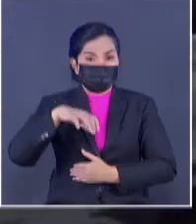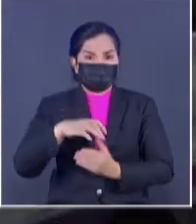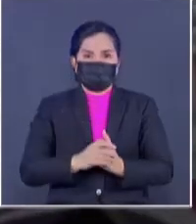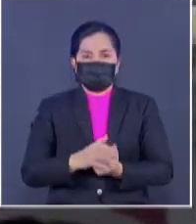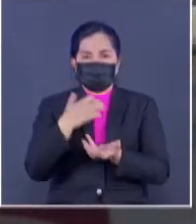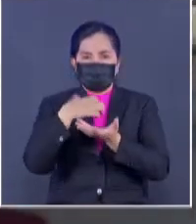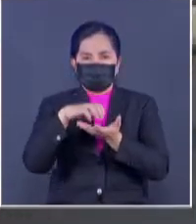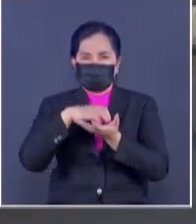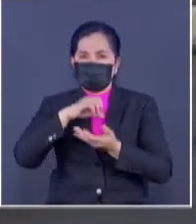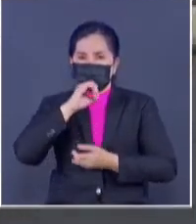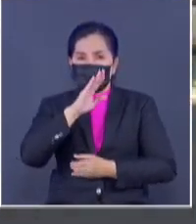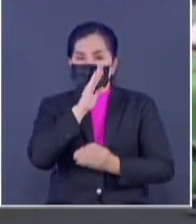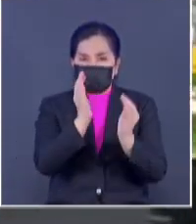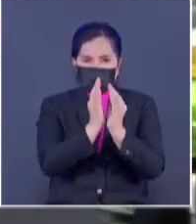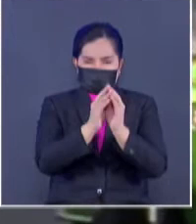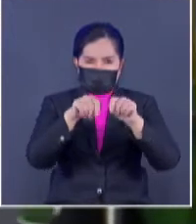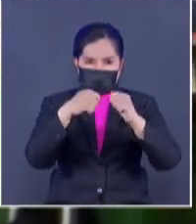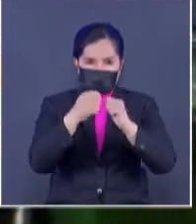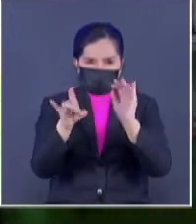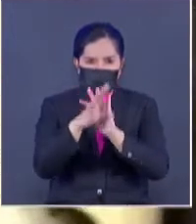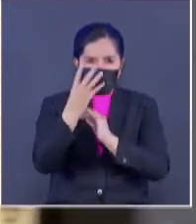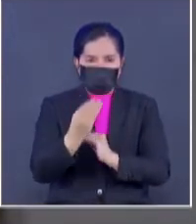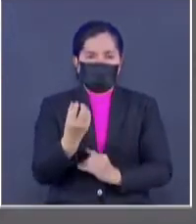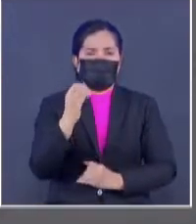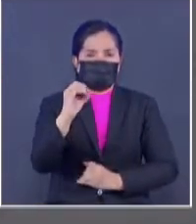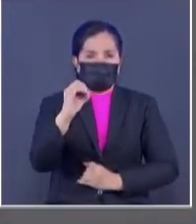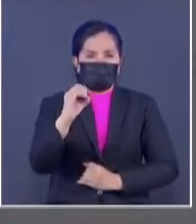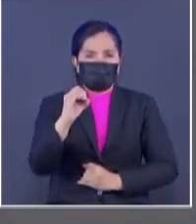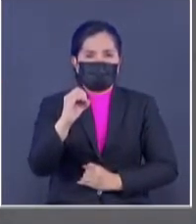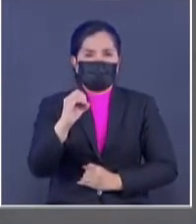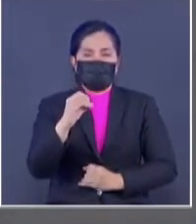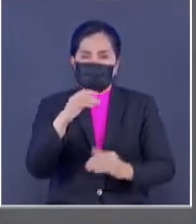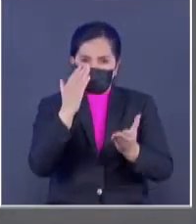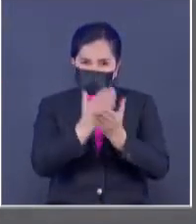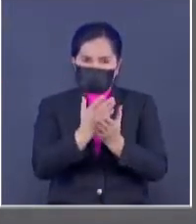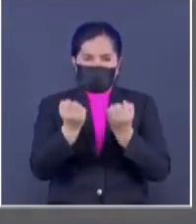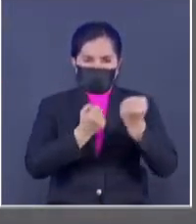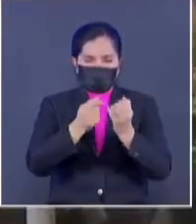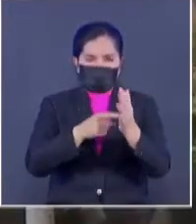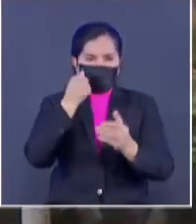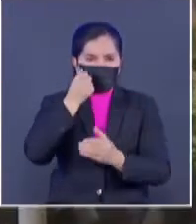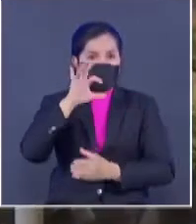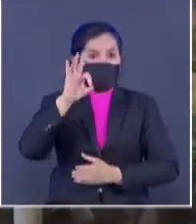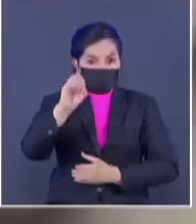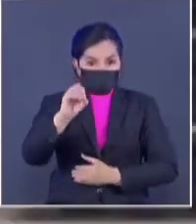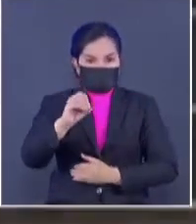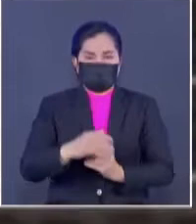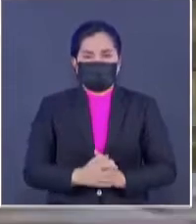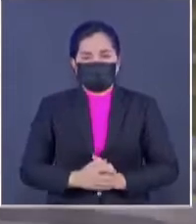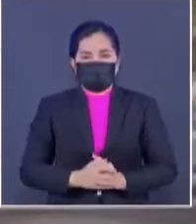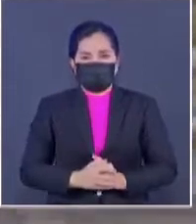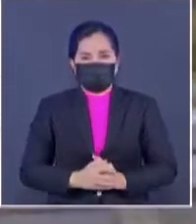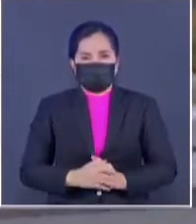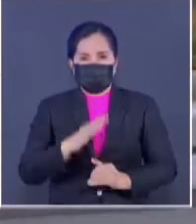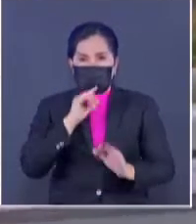คะระบุว่าหากคะแนนถูกตัดจนเหลือ0จะพักใช้ใบอนุญาต90วันและหากถูกพักใช้ใบอนุญาตขับร